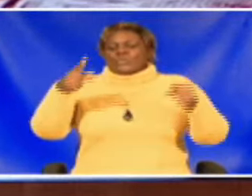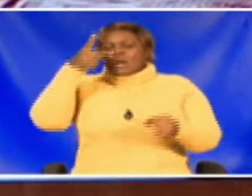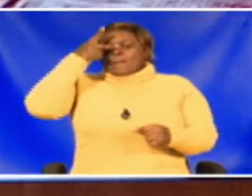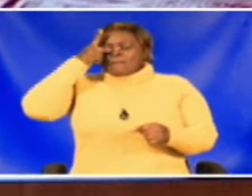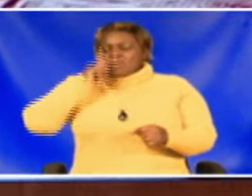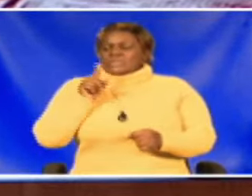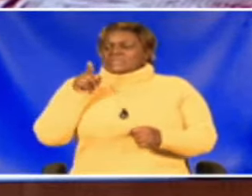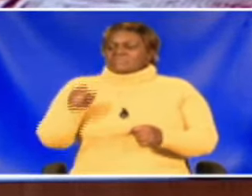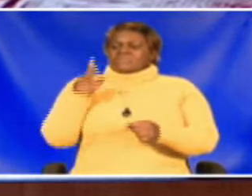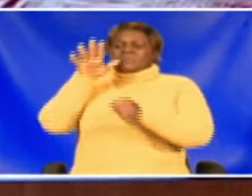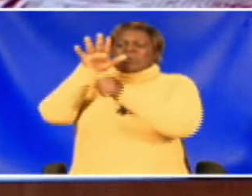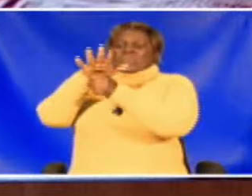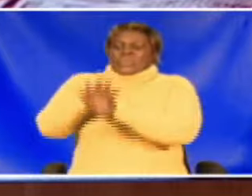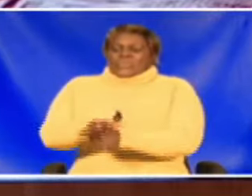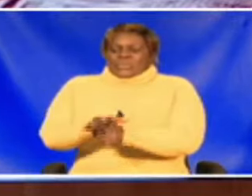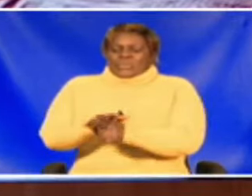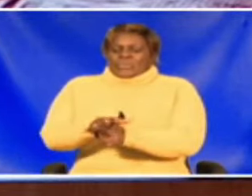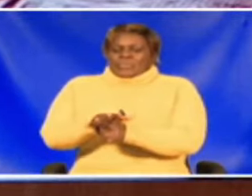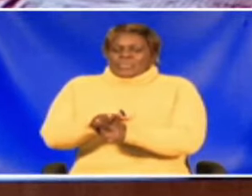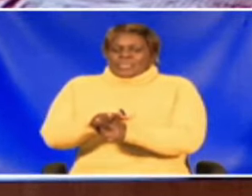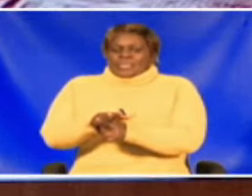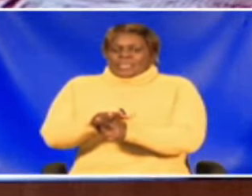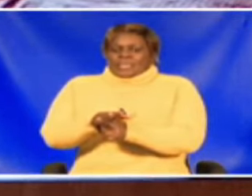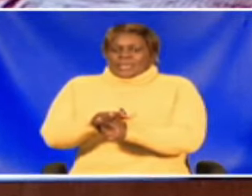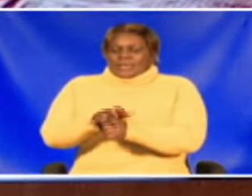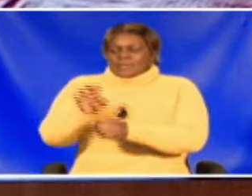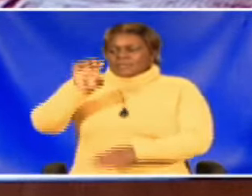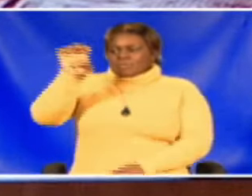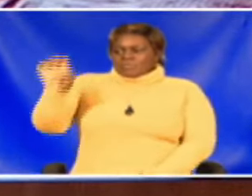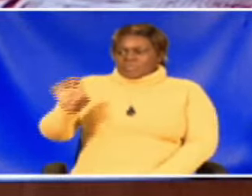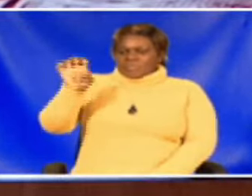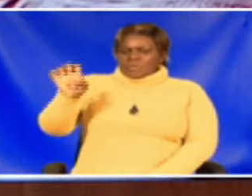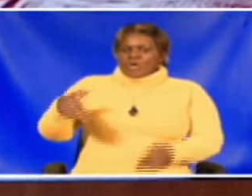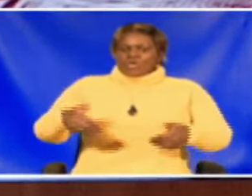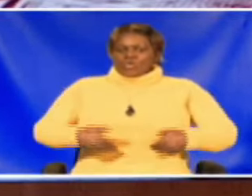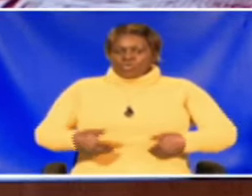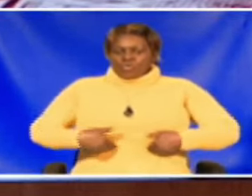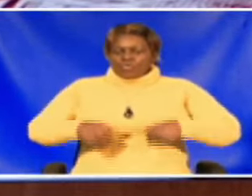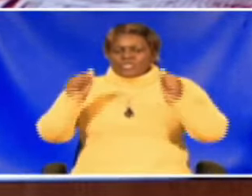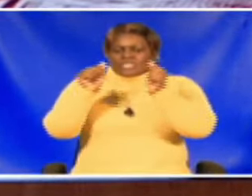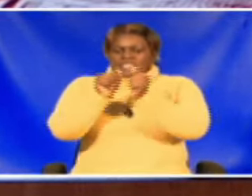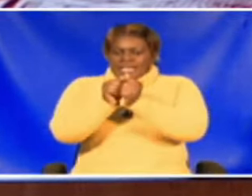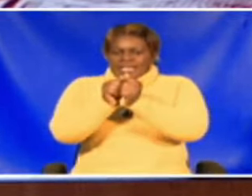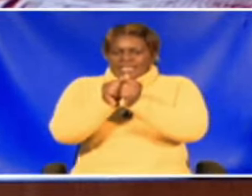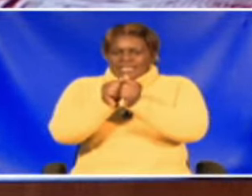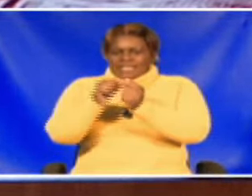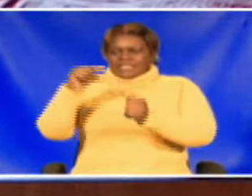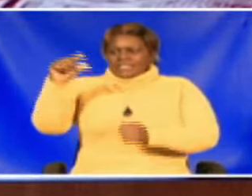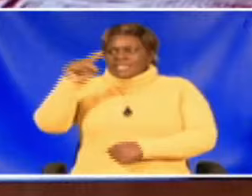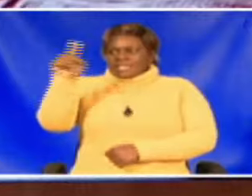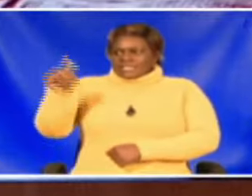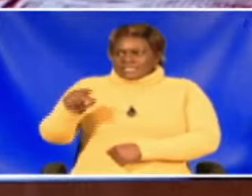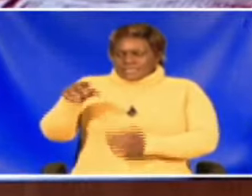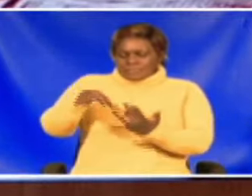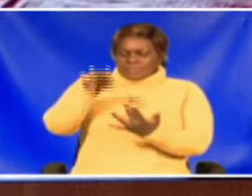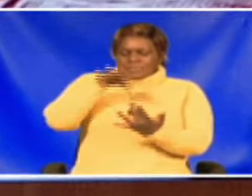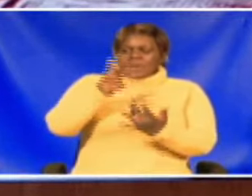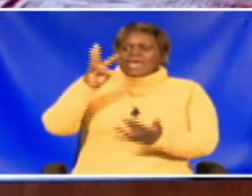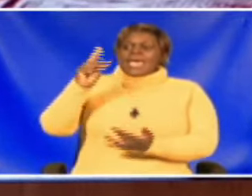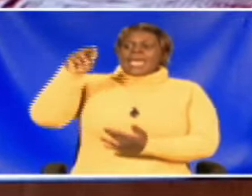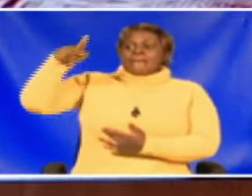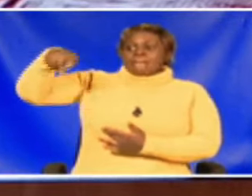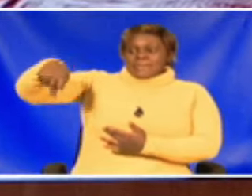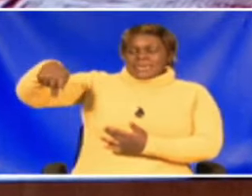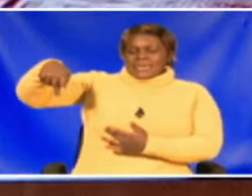ambazo wanasema ni za kunyanyasa. Nchini Uingereza, tayari vijana 10 wa Jenzii wamechaguliwa kuwa wabunge nchini